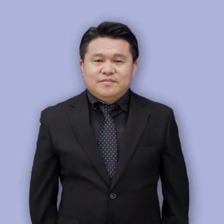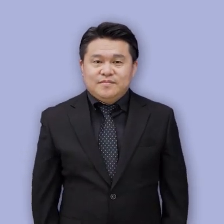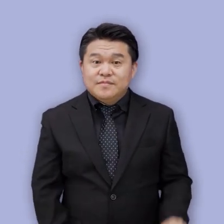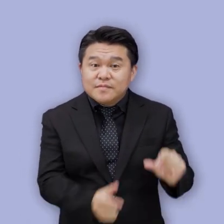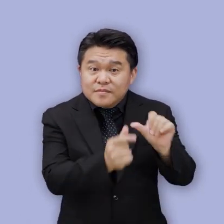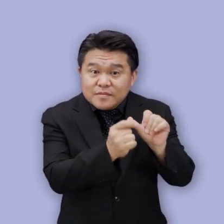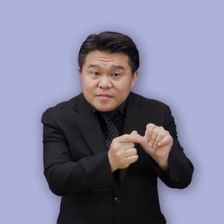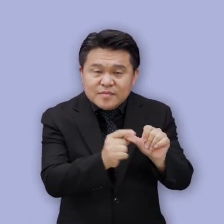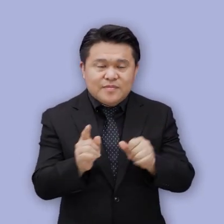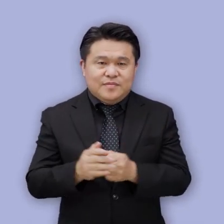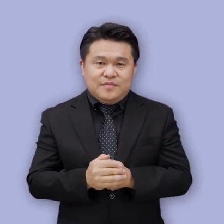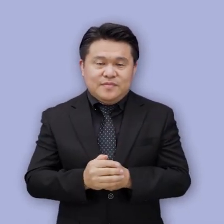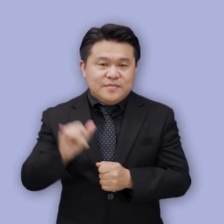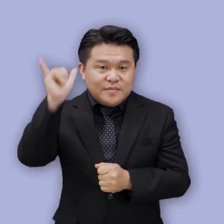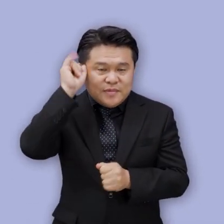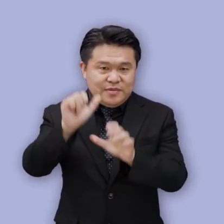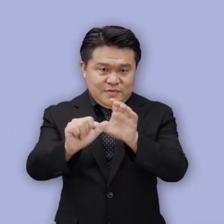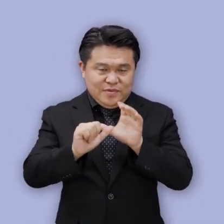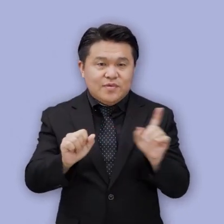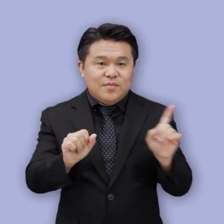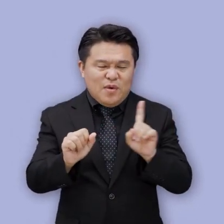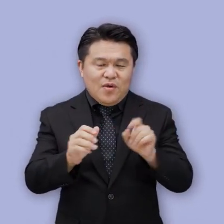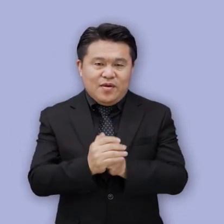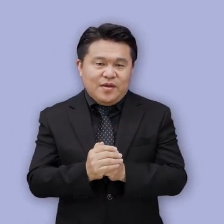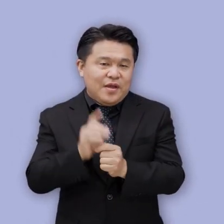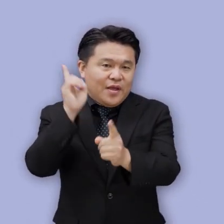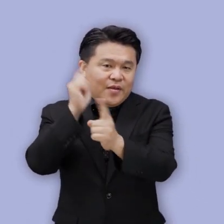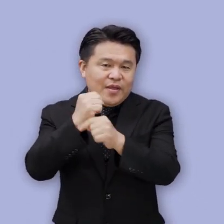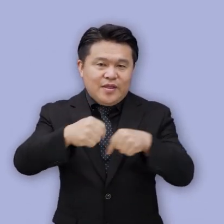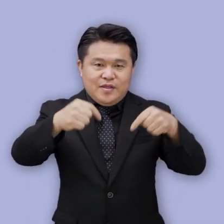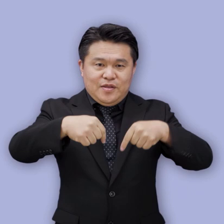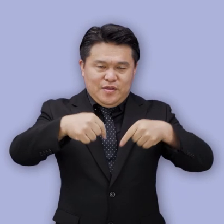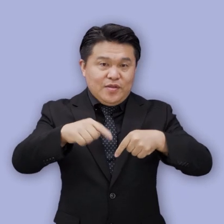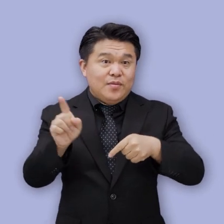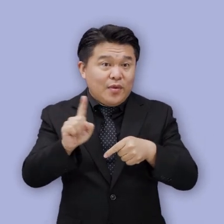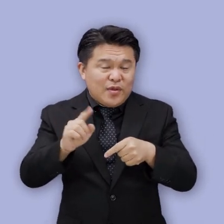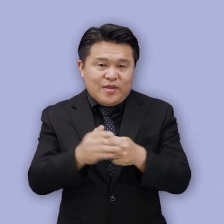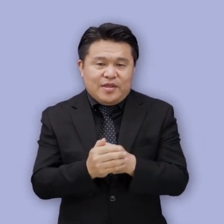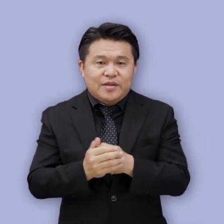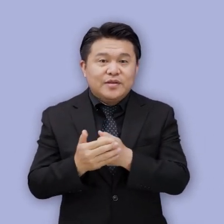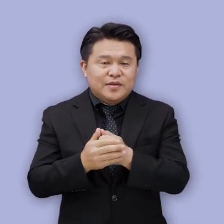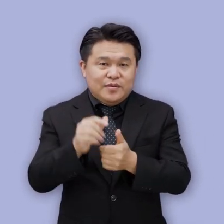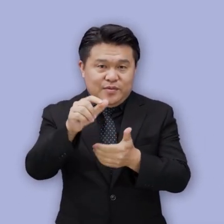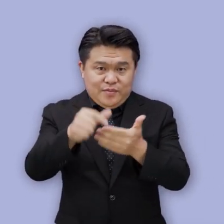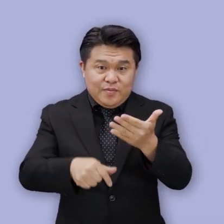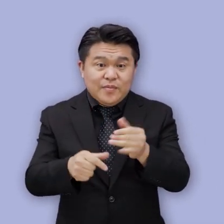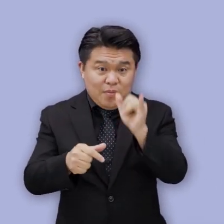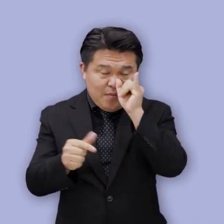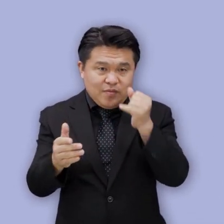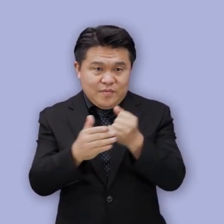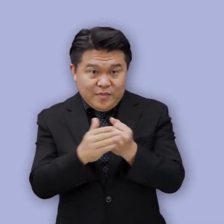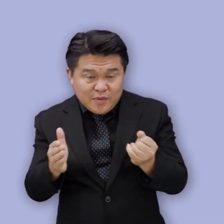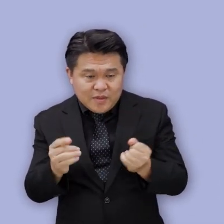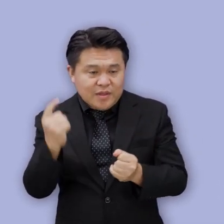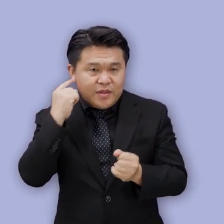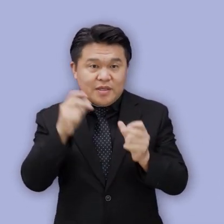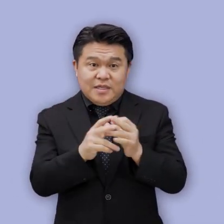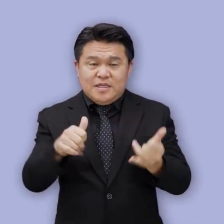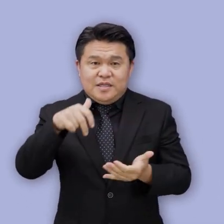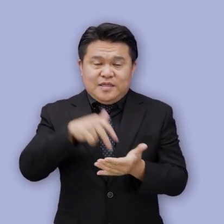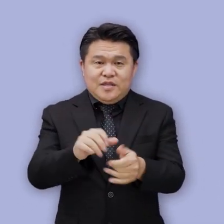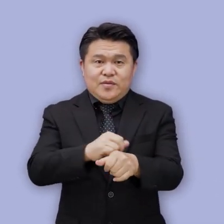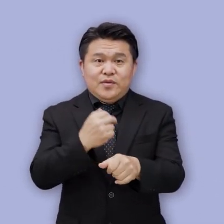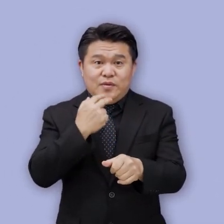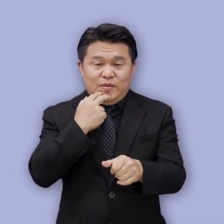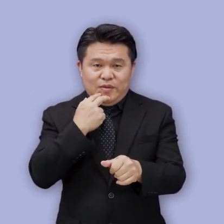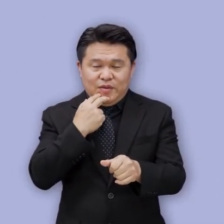다섯째, 365일 상담 챗봇을 통해 청각, 언어장애 손님 등이 불편함 없이 업무 상담이 가능한데요. 서비스